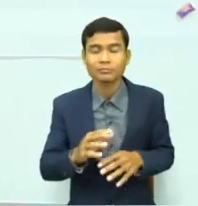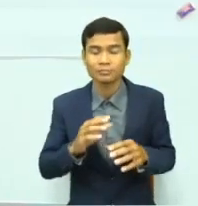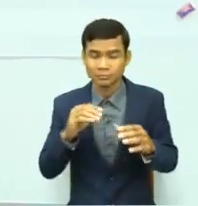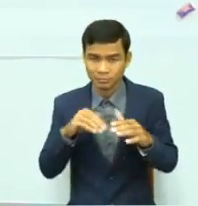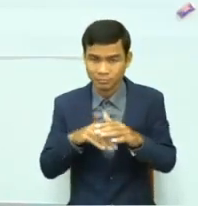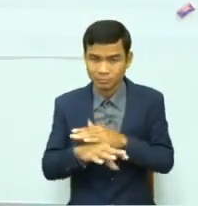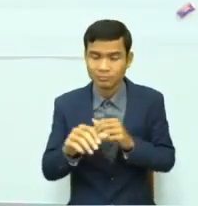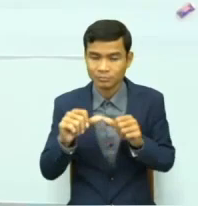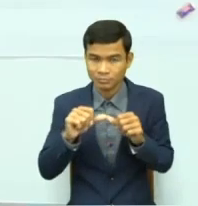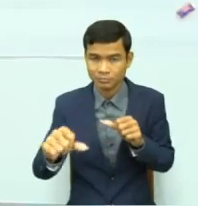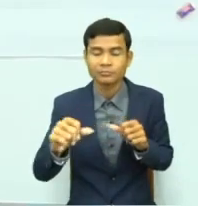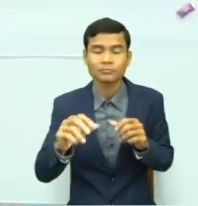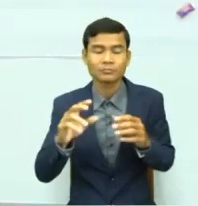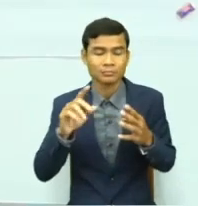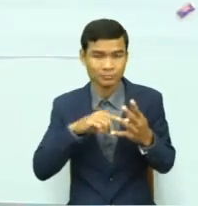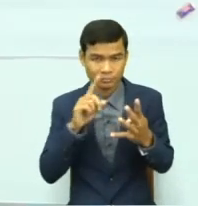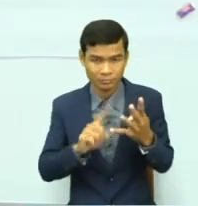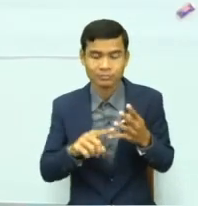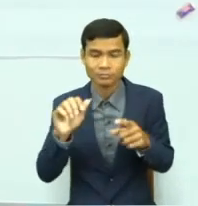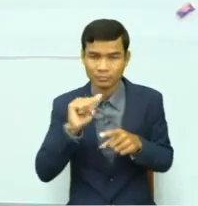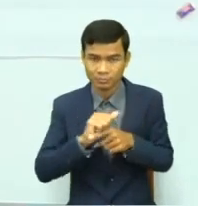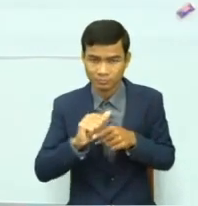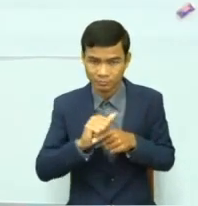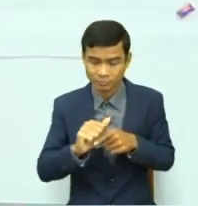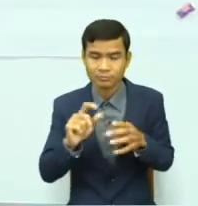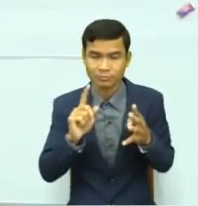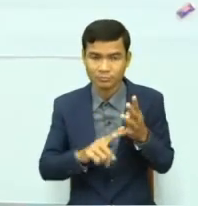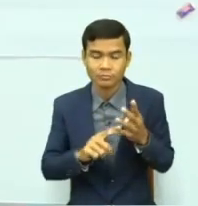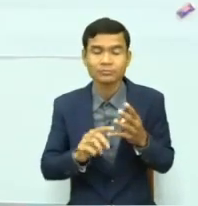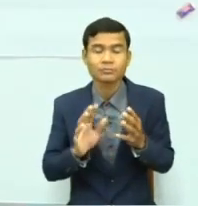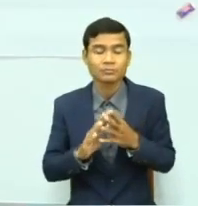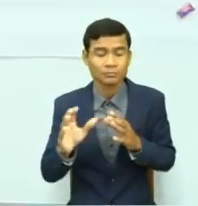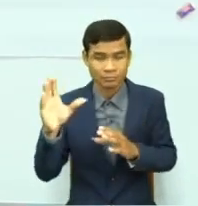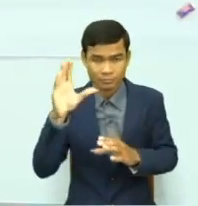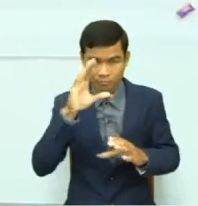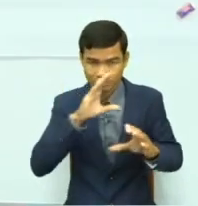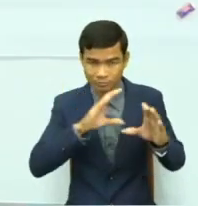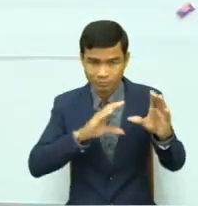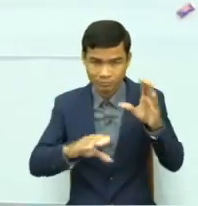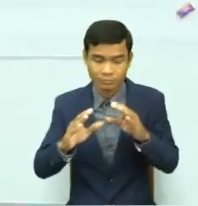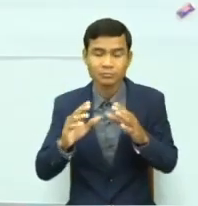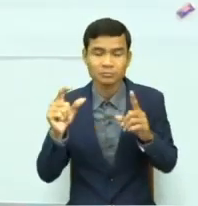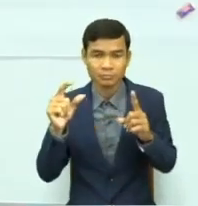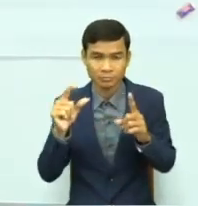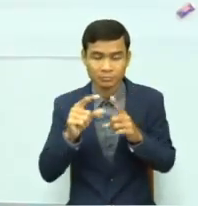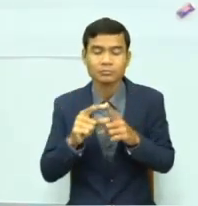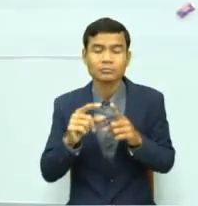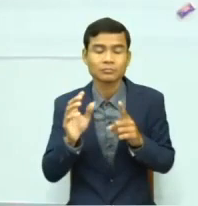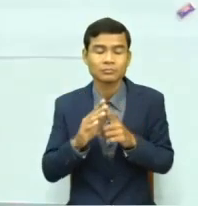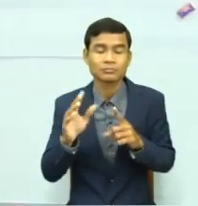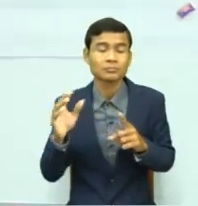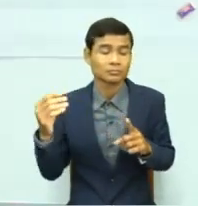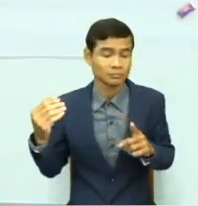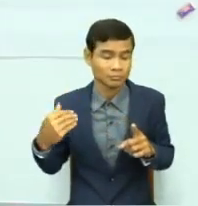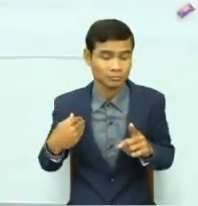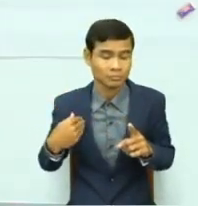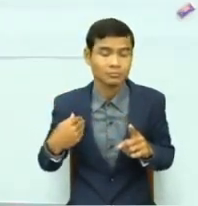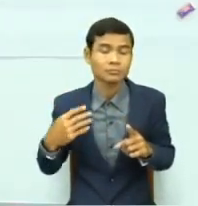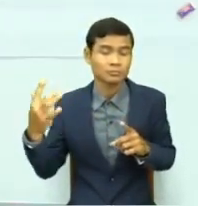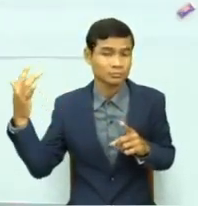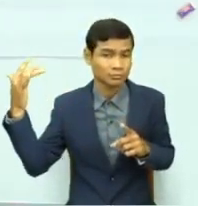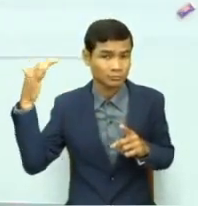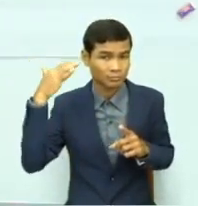tới chà lùm hát đi buồn cho nó con cho rốt xạ tứ xạ sáp nâng bịa priệp chà